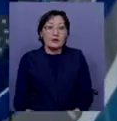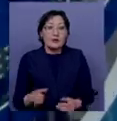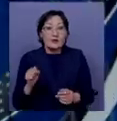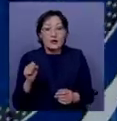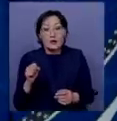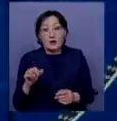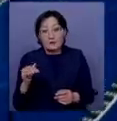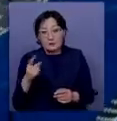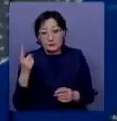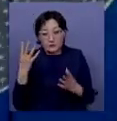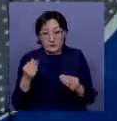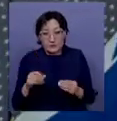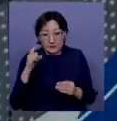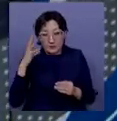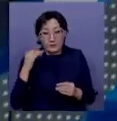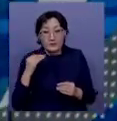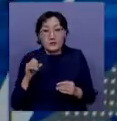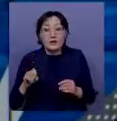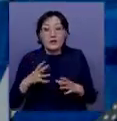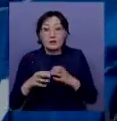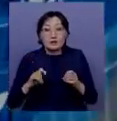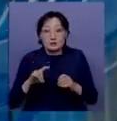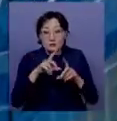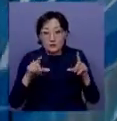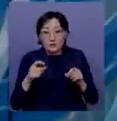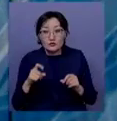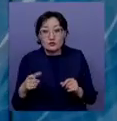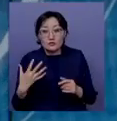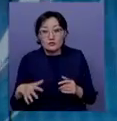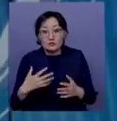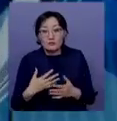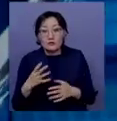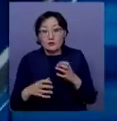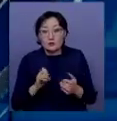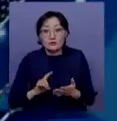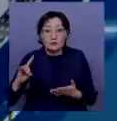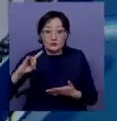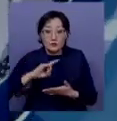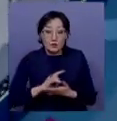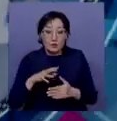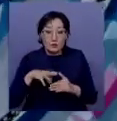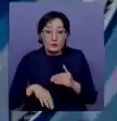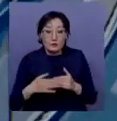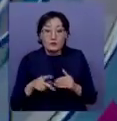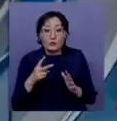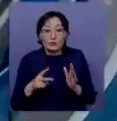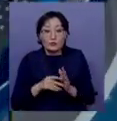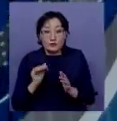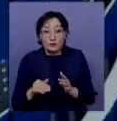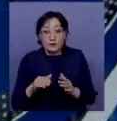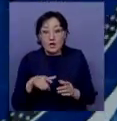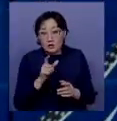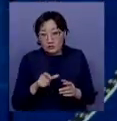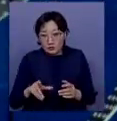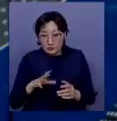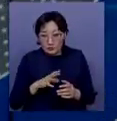Ақпанның бірінен бастап Алматы халықаралық әуежайына 150 шақты халықаралық рейстер келіп қонса, олардың ішінде 17 мыңнан астам жолаушы